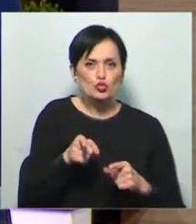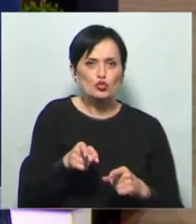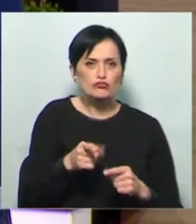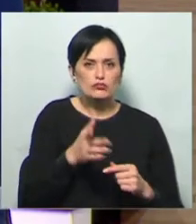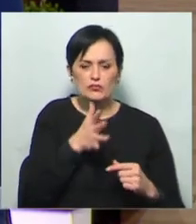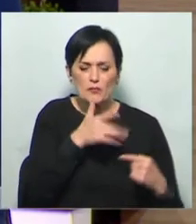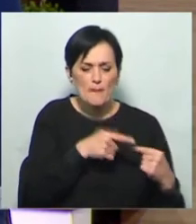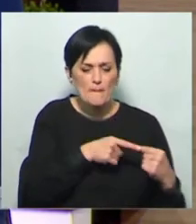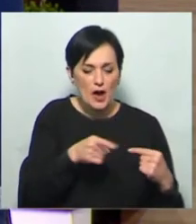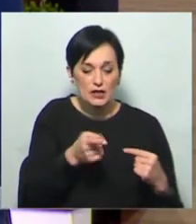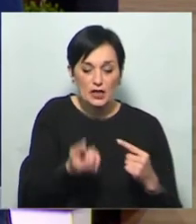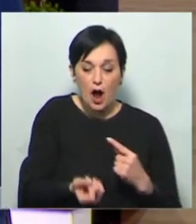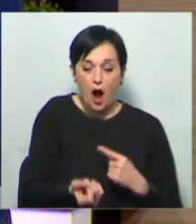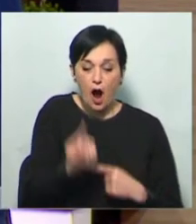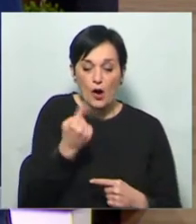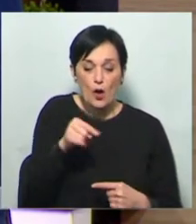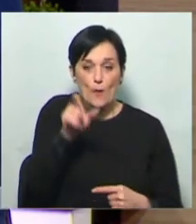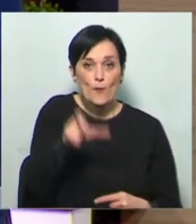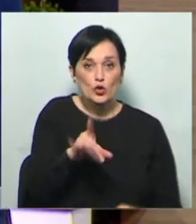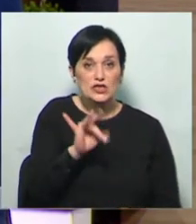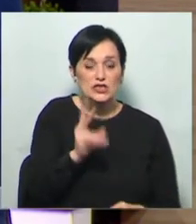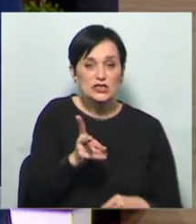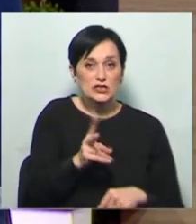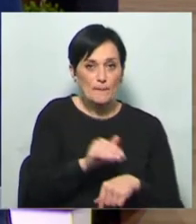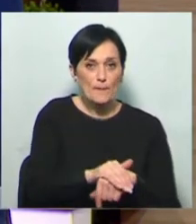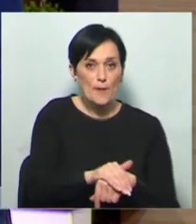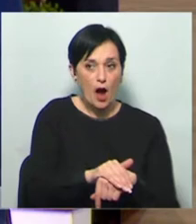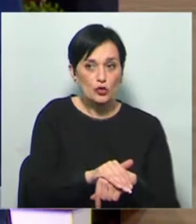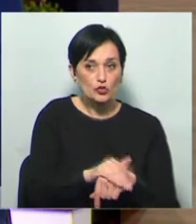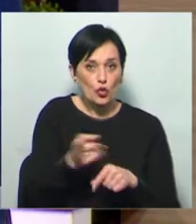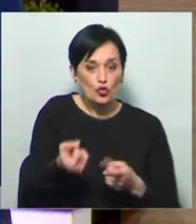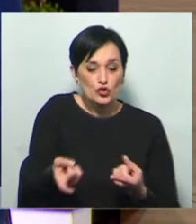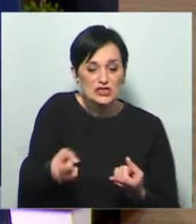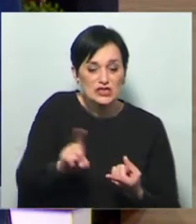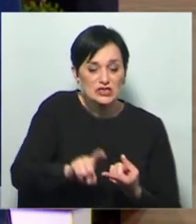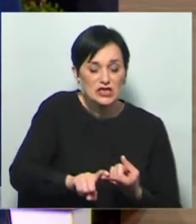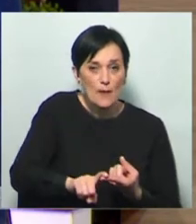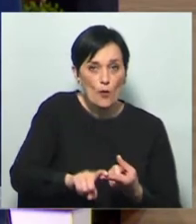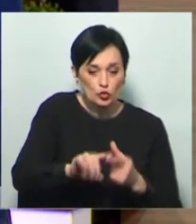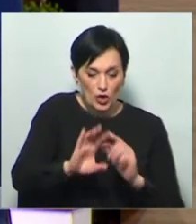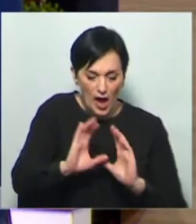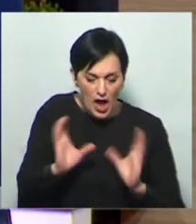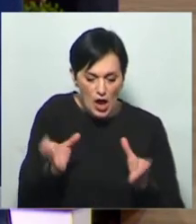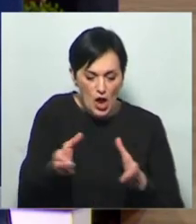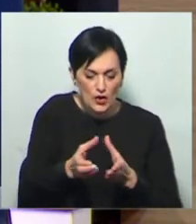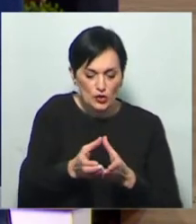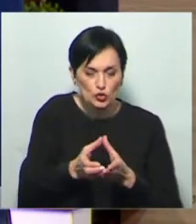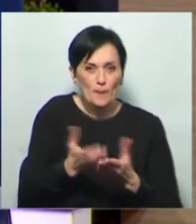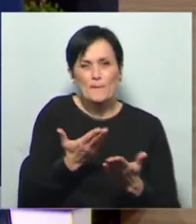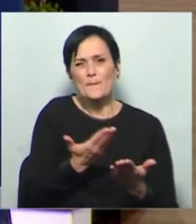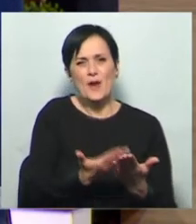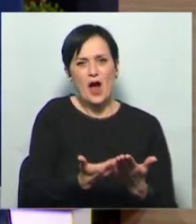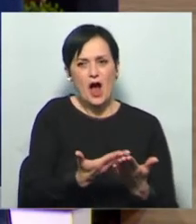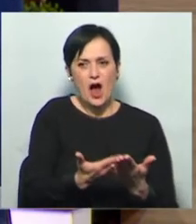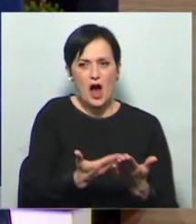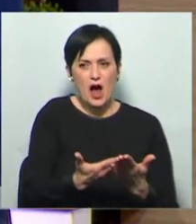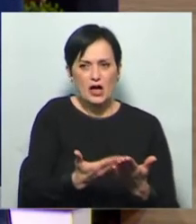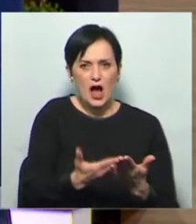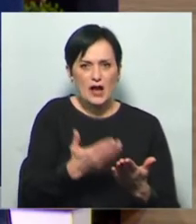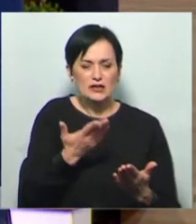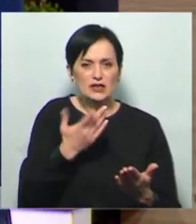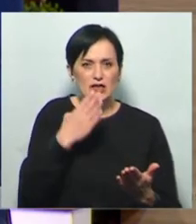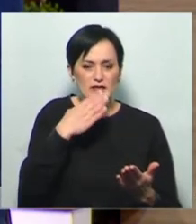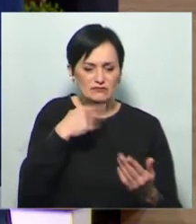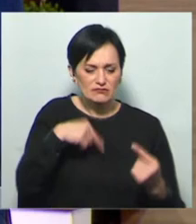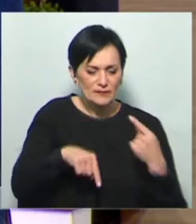ის აღმოჩნდება გარკვეული რისკ ფაქტორების ზემოქმედების ერთობლიობაში, ხომ? როგორც არის მაგალითად